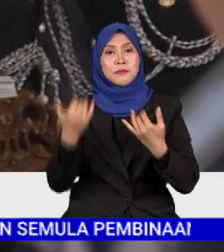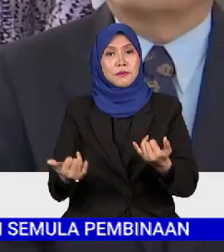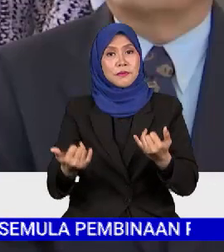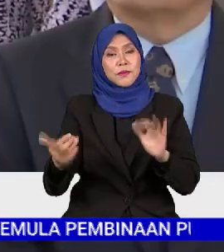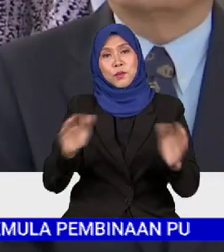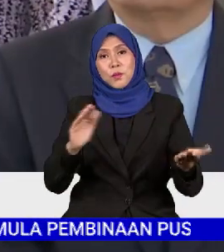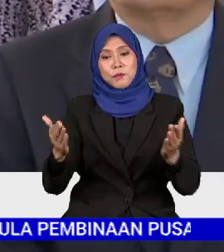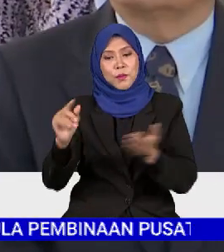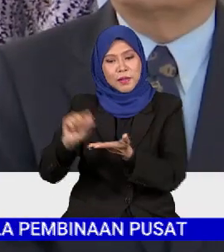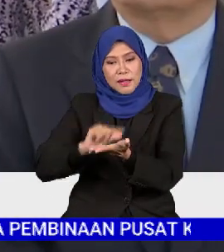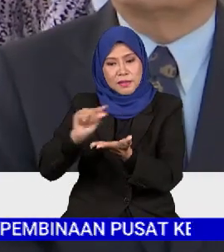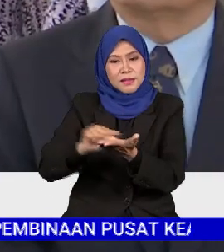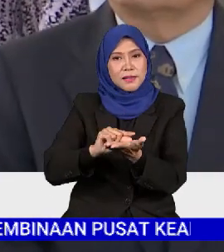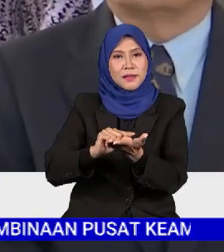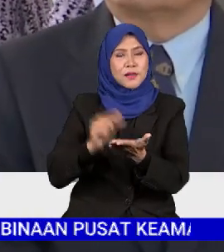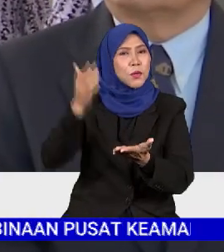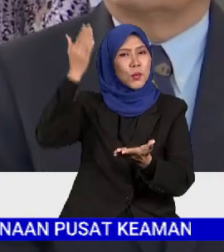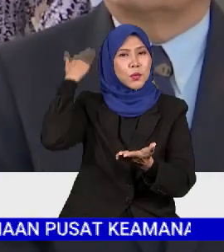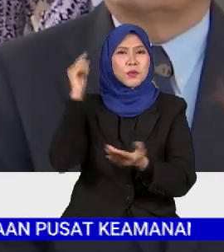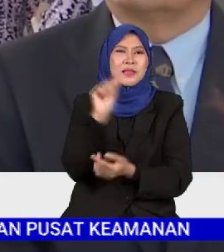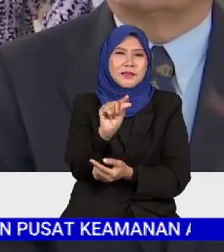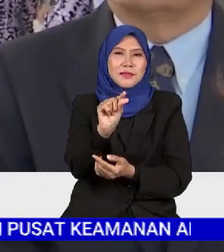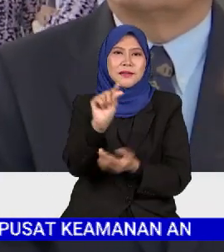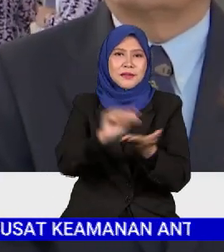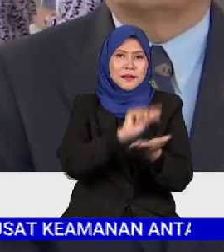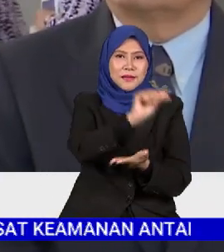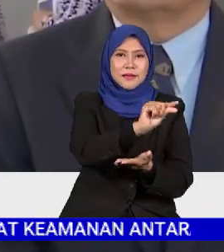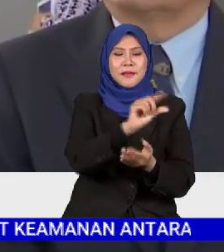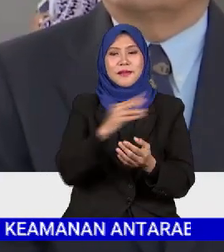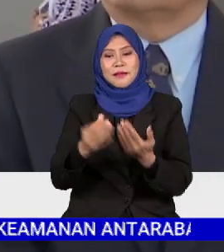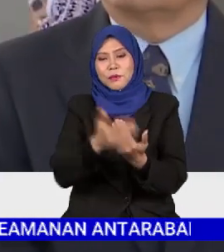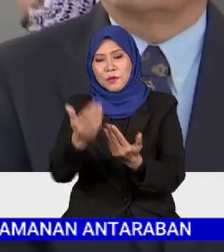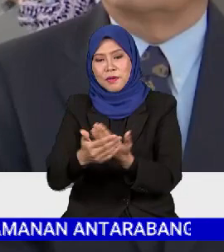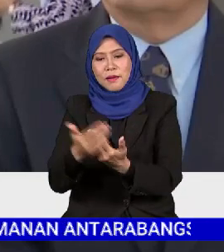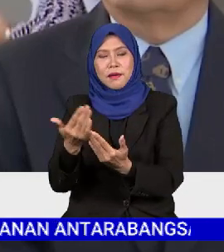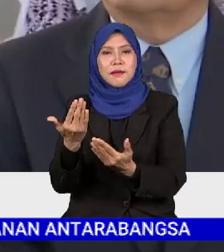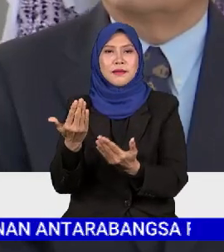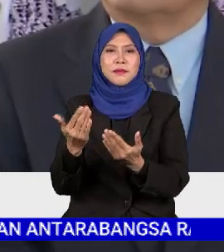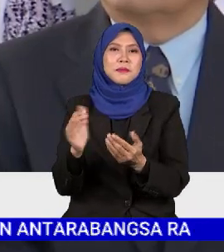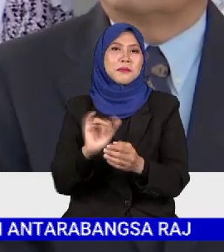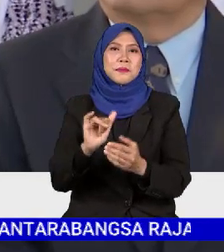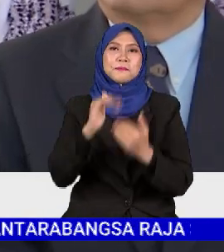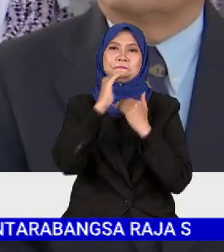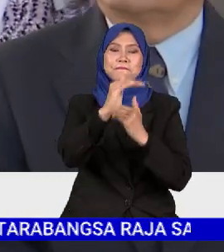dibandingkan gaji itu, gaji kami dulu sangat kecil, kemudahan-kemudahan pun sangat